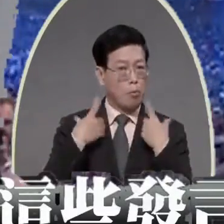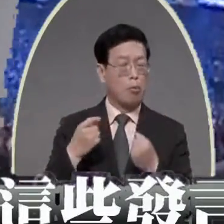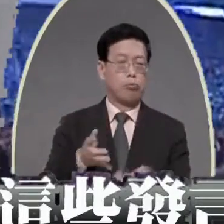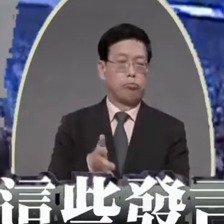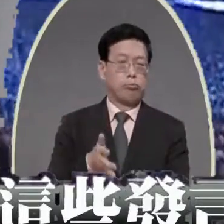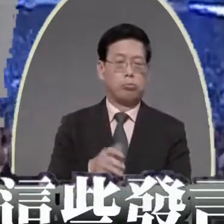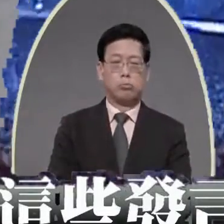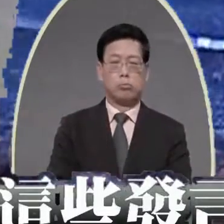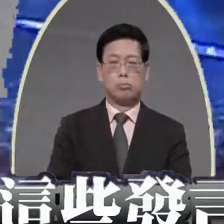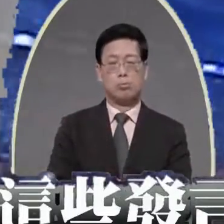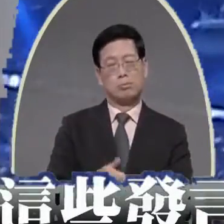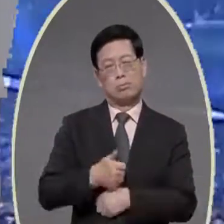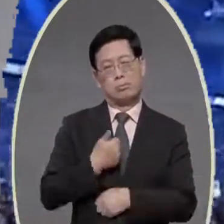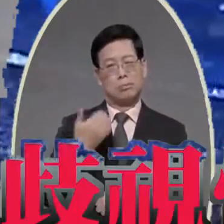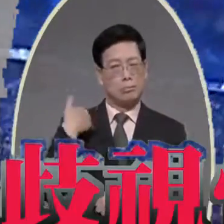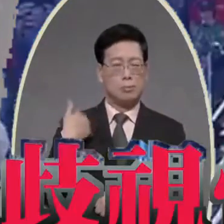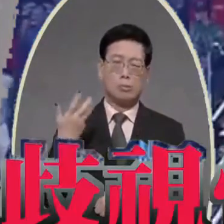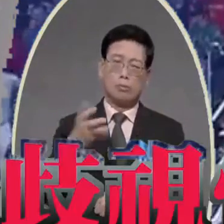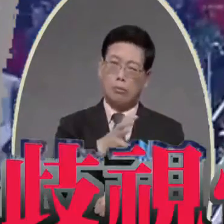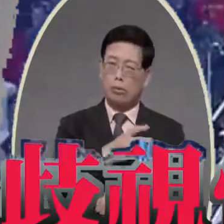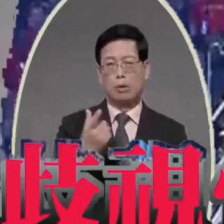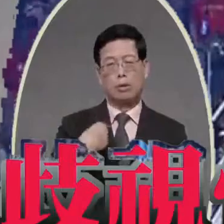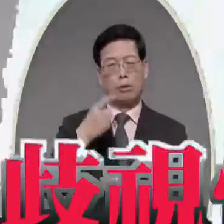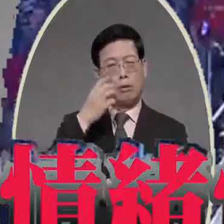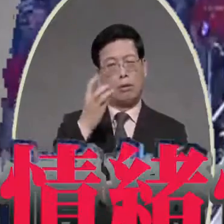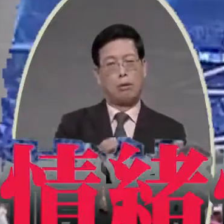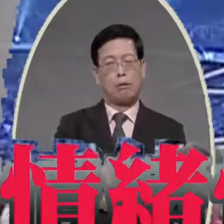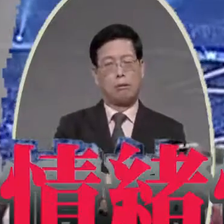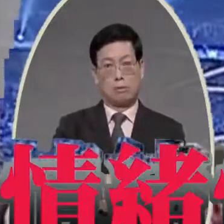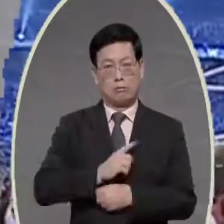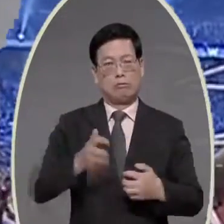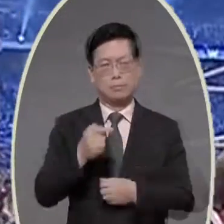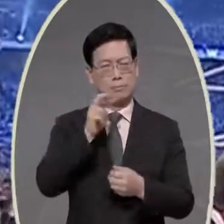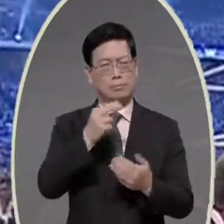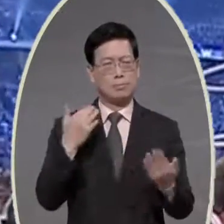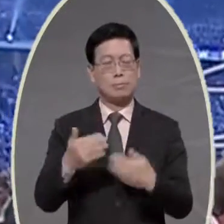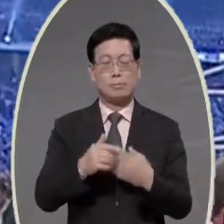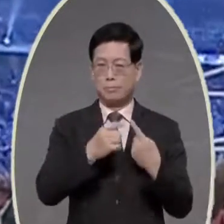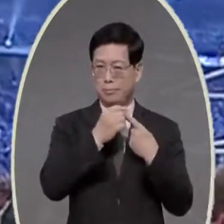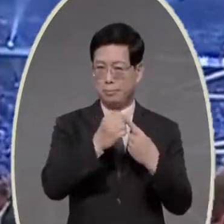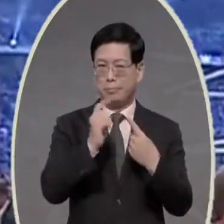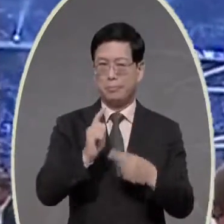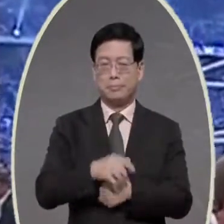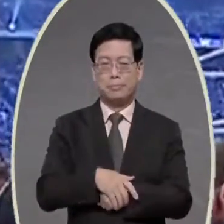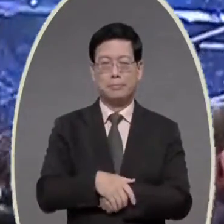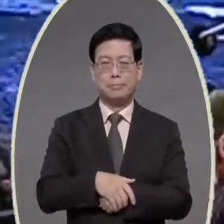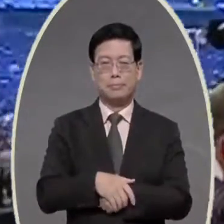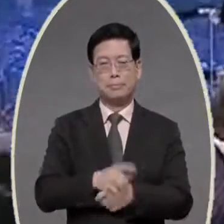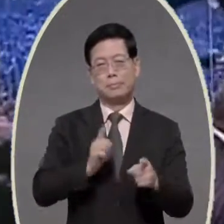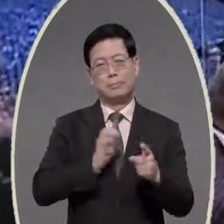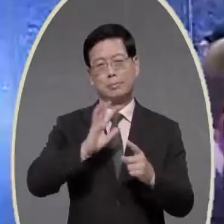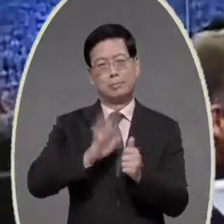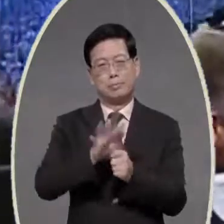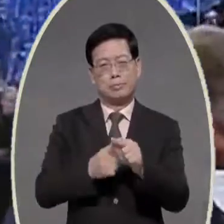言大致都不脱是歧视性的发言，情绪性的发言。 第一，你根本